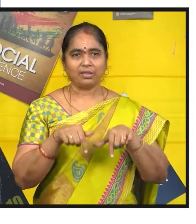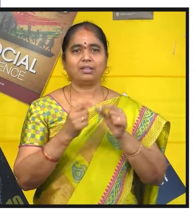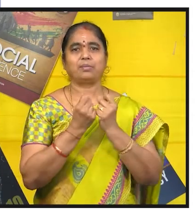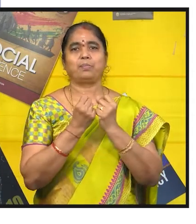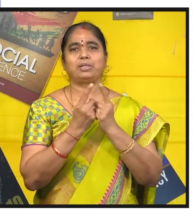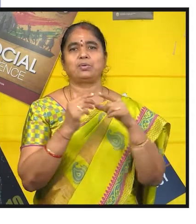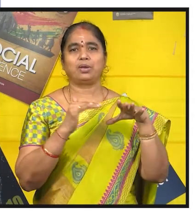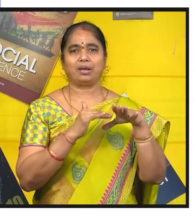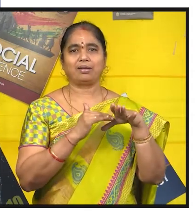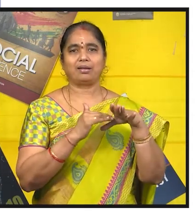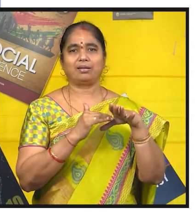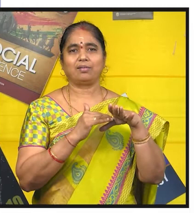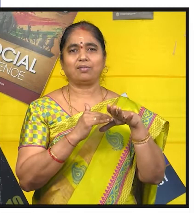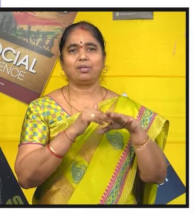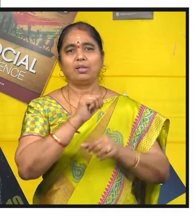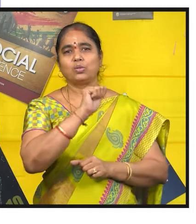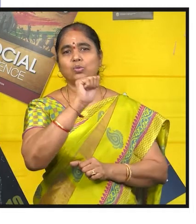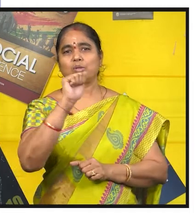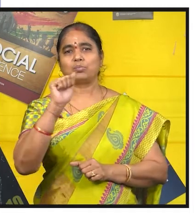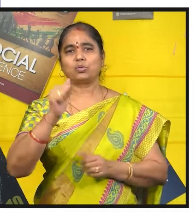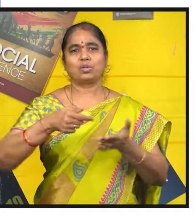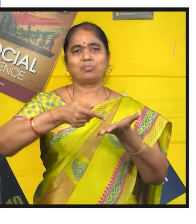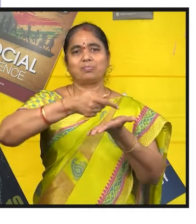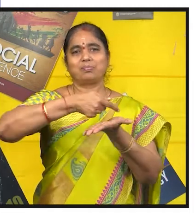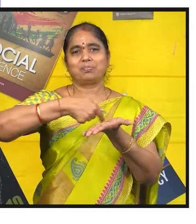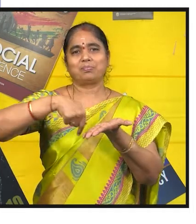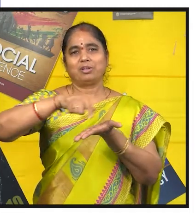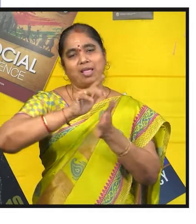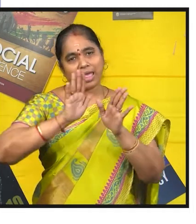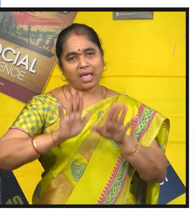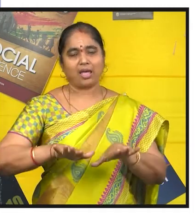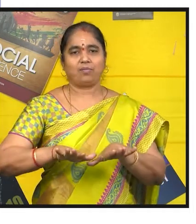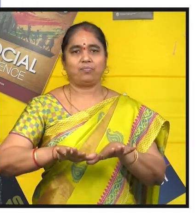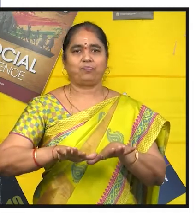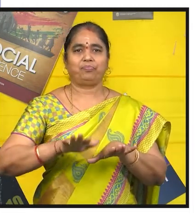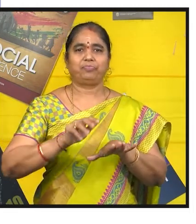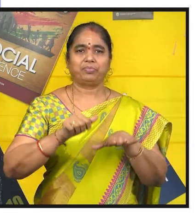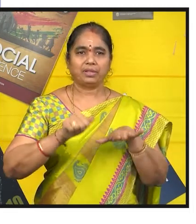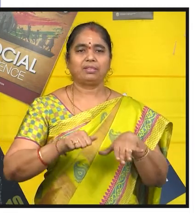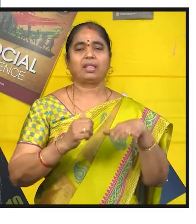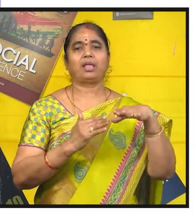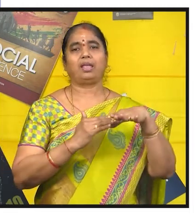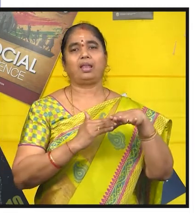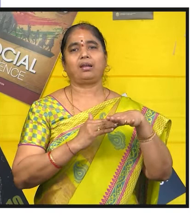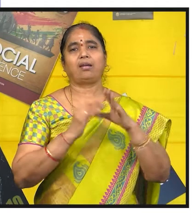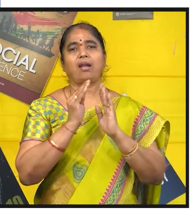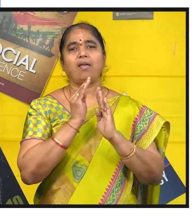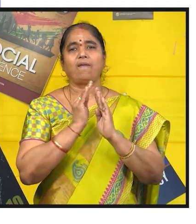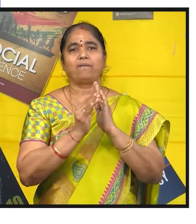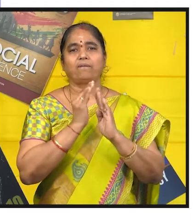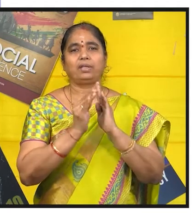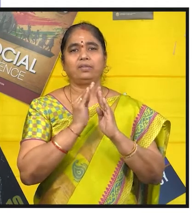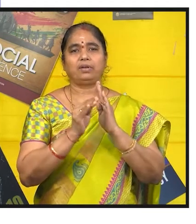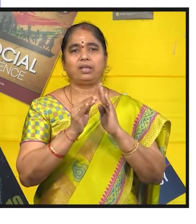11 எலக்ட்ரான்களும் அவைகளினுடைய கூடுகளில் அடுக்கப்பட்டிருக்கிறது. இந்த எலக்ட்ரான்கள் தான் ஒரு வேதி